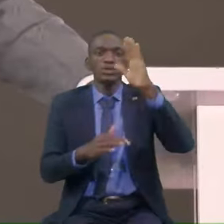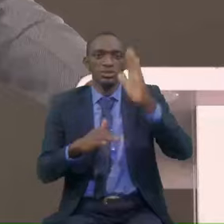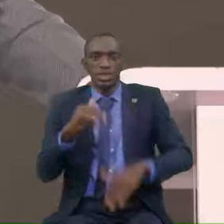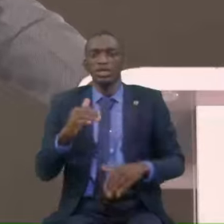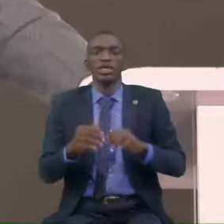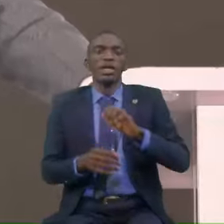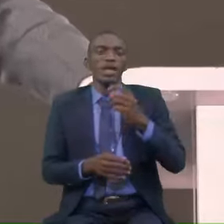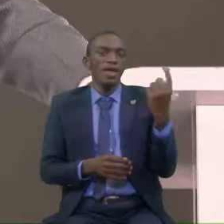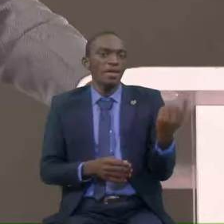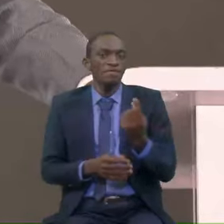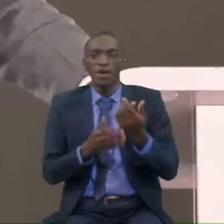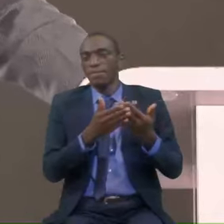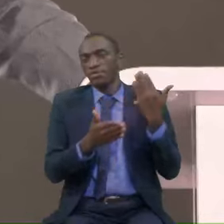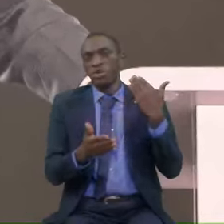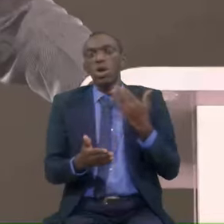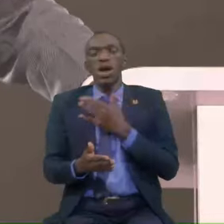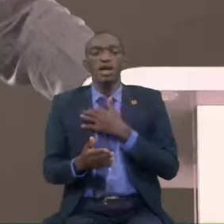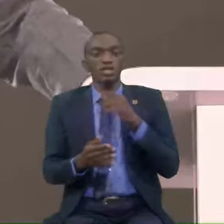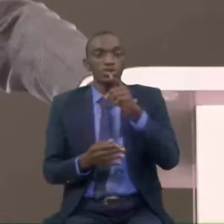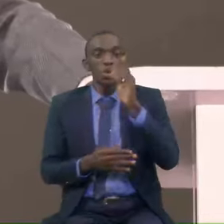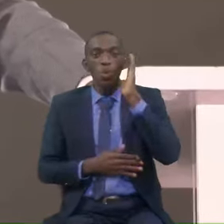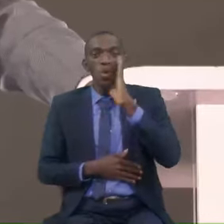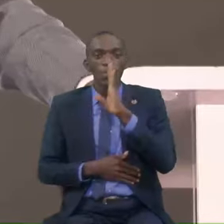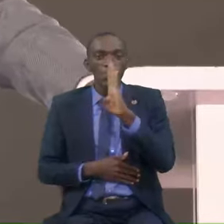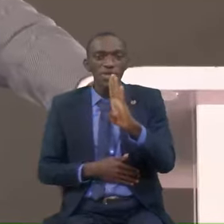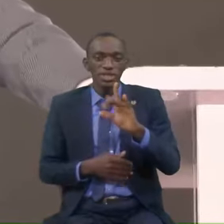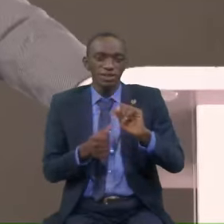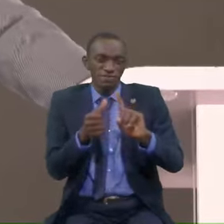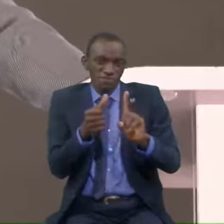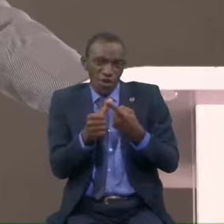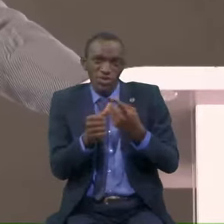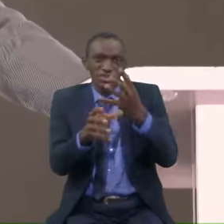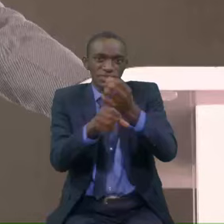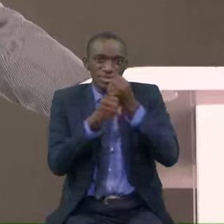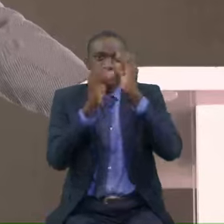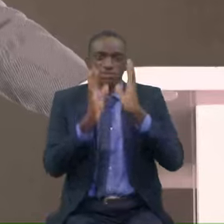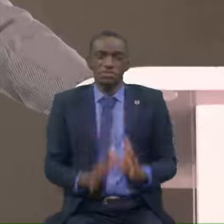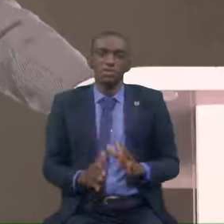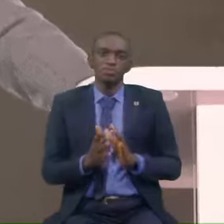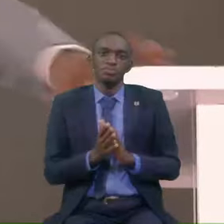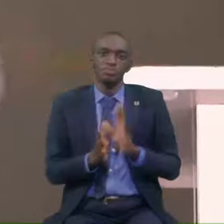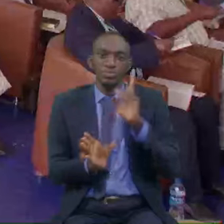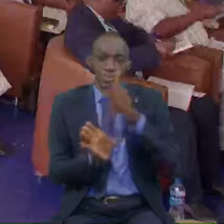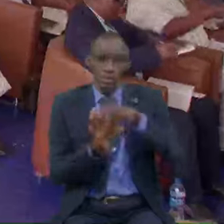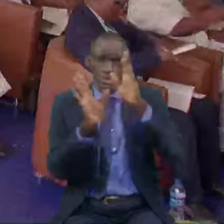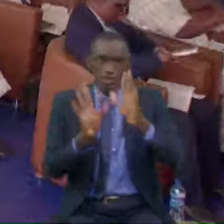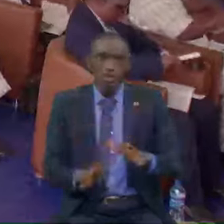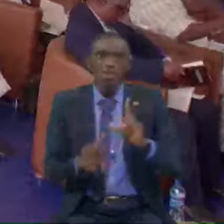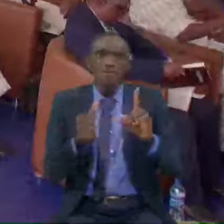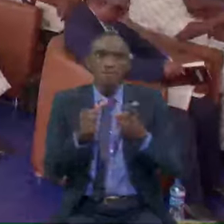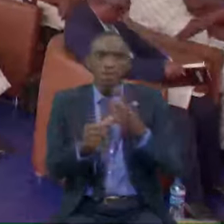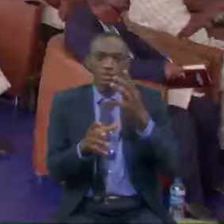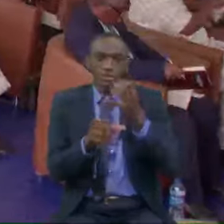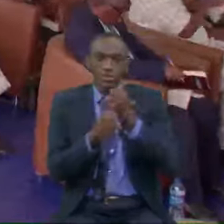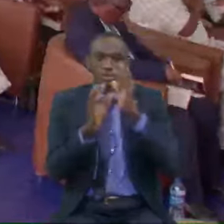plus que jamais par le passé. Et tu seras le premier participant. Où es-tu? Pourquoi